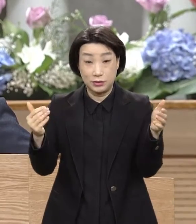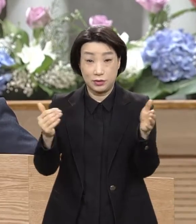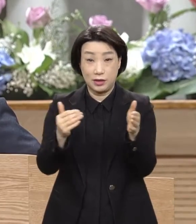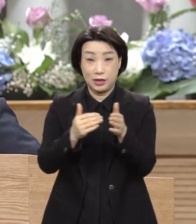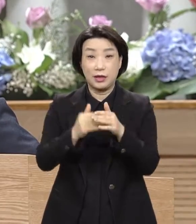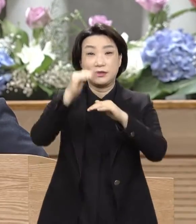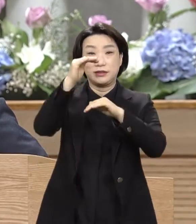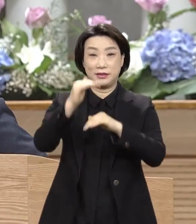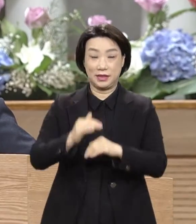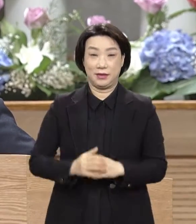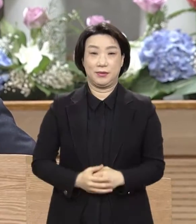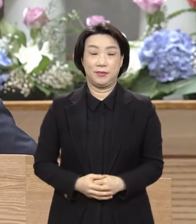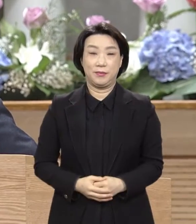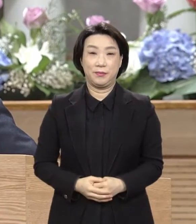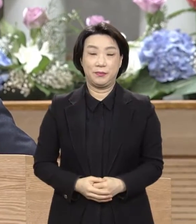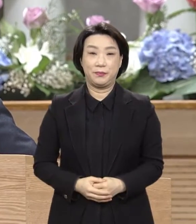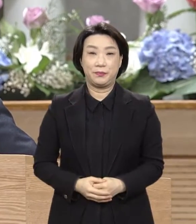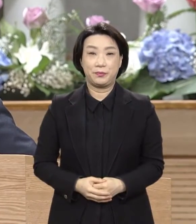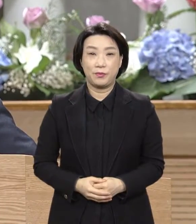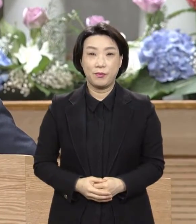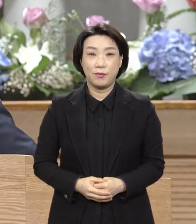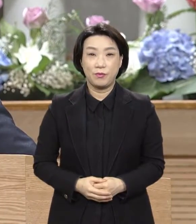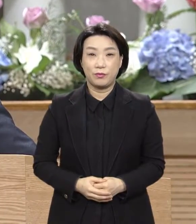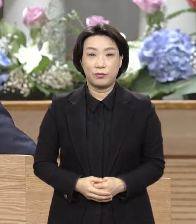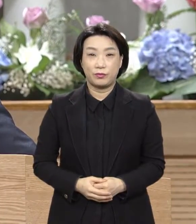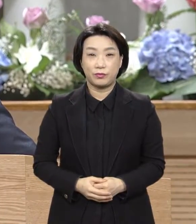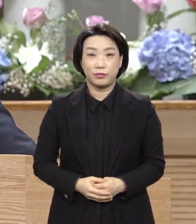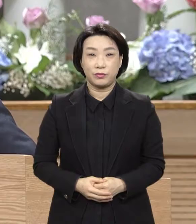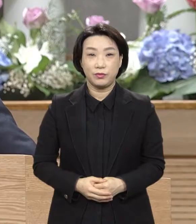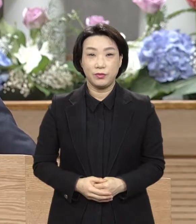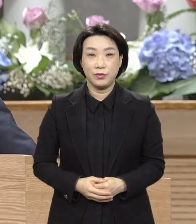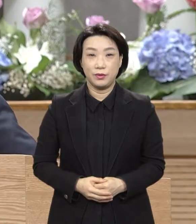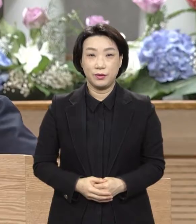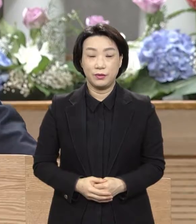68절의 본문의 말씀을 중심으로